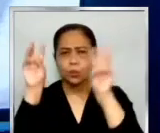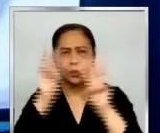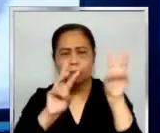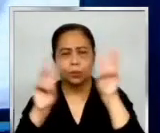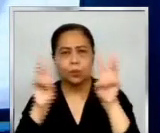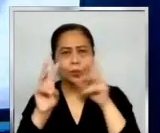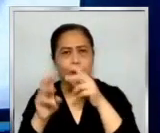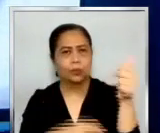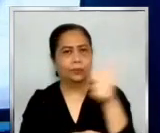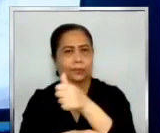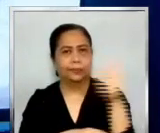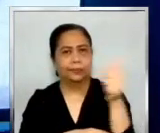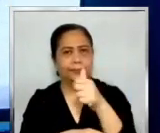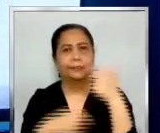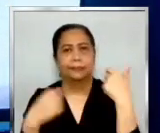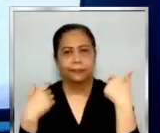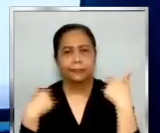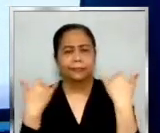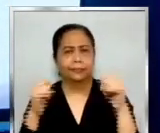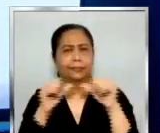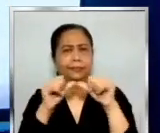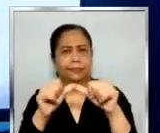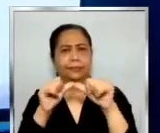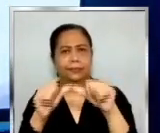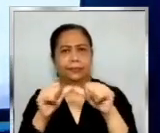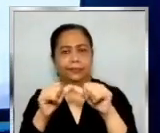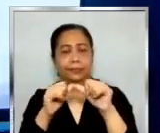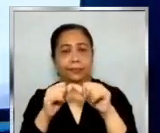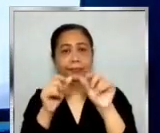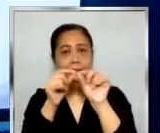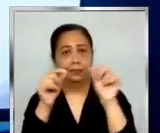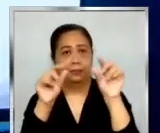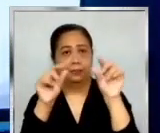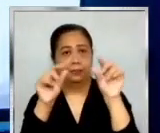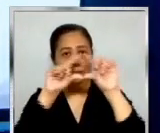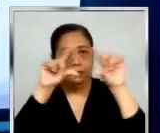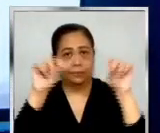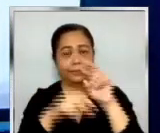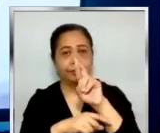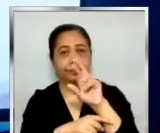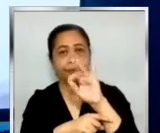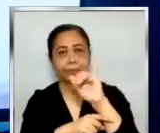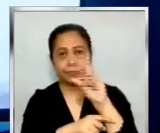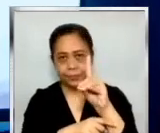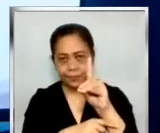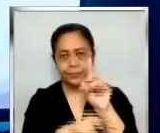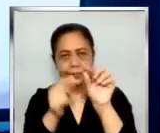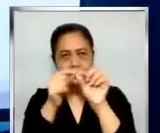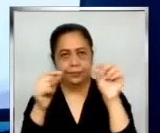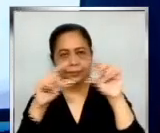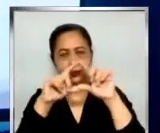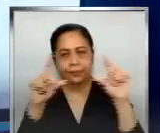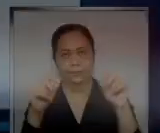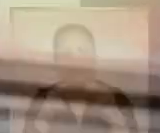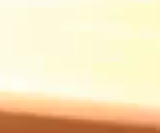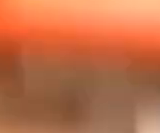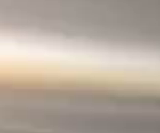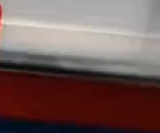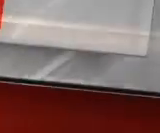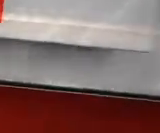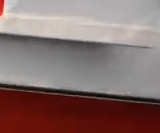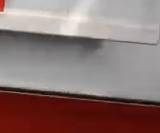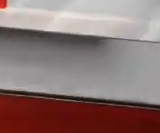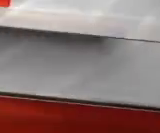motorista dahil magtutuloy-tuloy pa rin daw ang pagkakabit ng mga RFID sticker. At nakatutok live si Salima